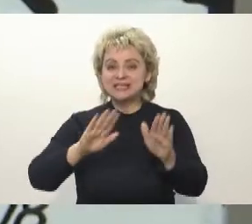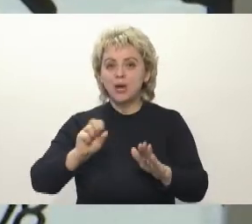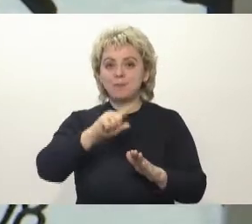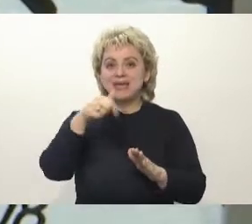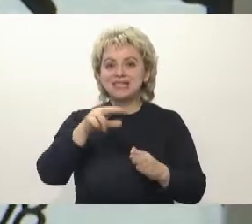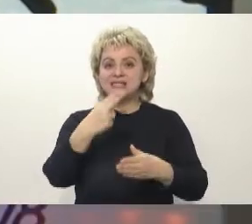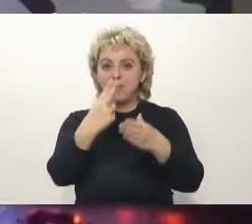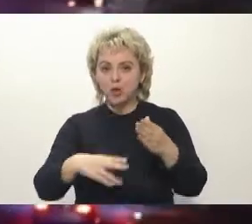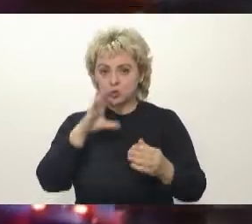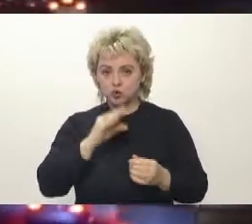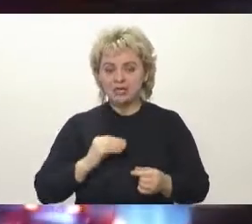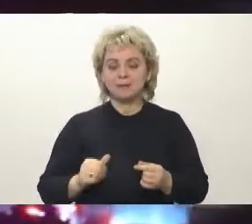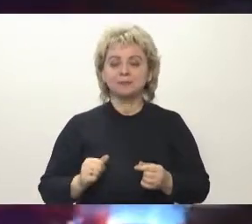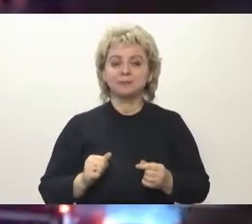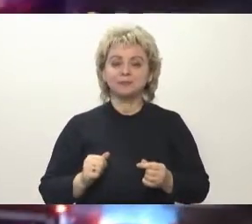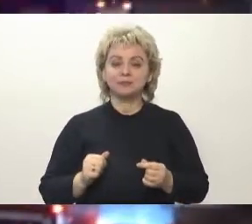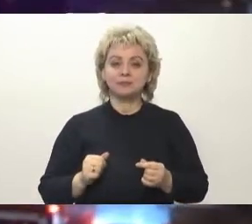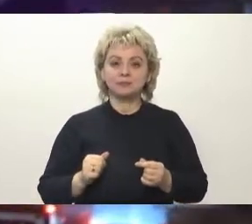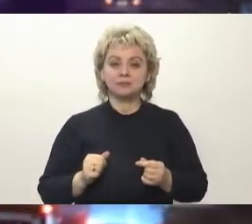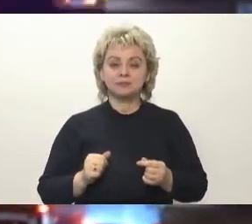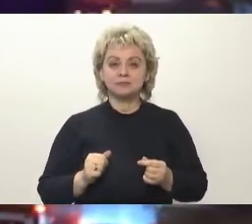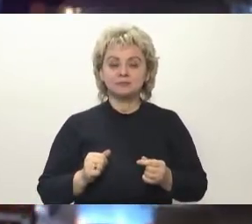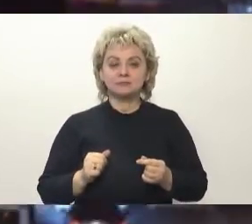«Битлз погружение».